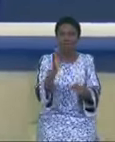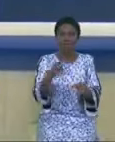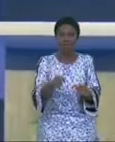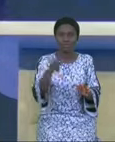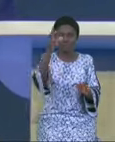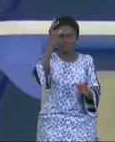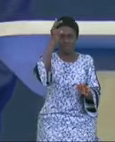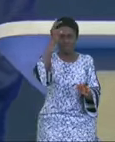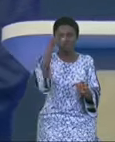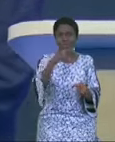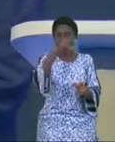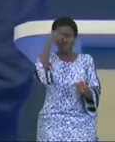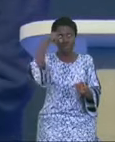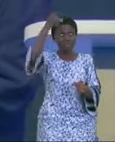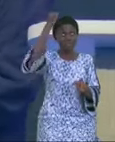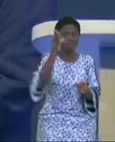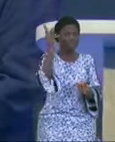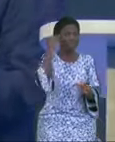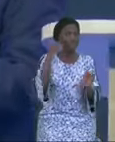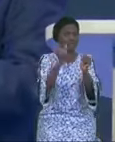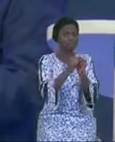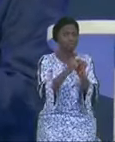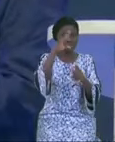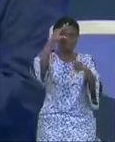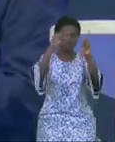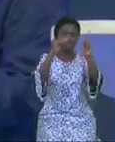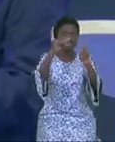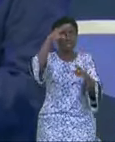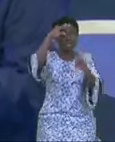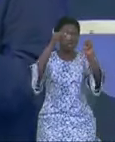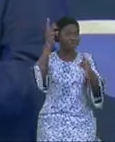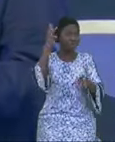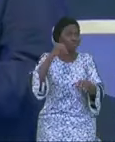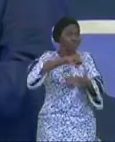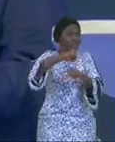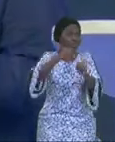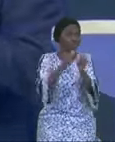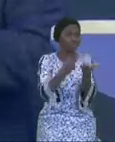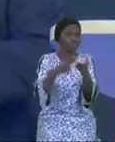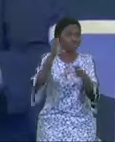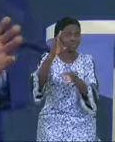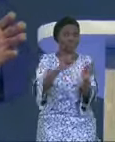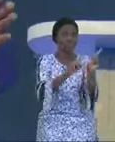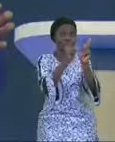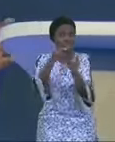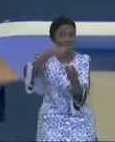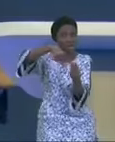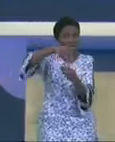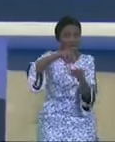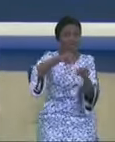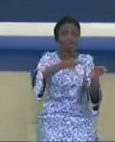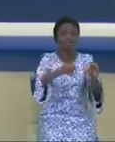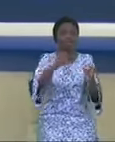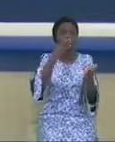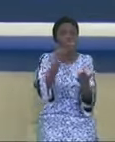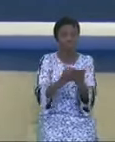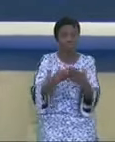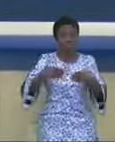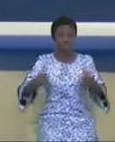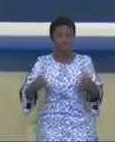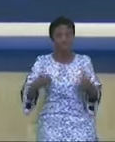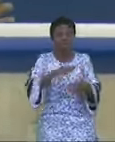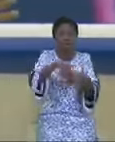il était au moins du Saint-Esprit alors il allait de lui en lieu et ils sont tous ceux qui étaient sous